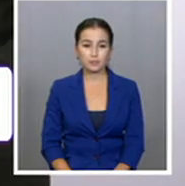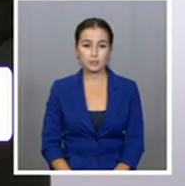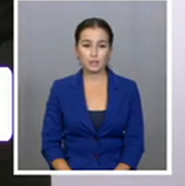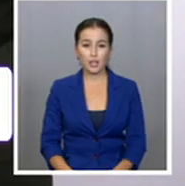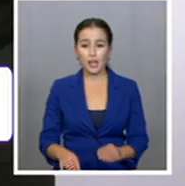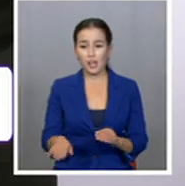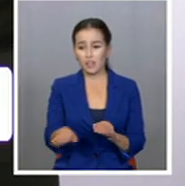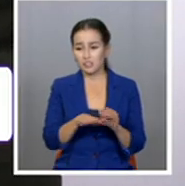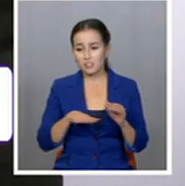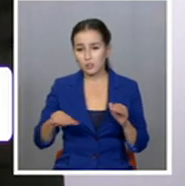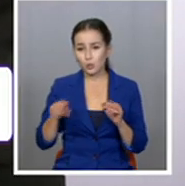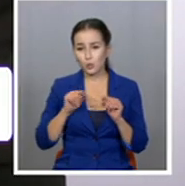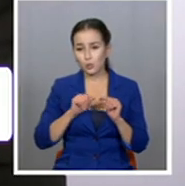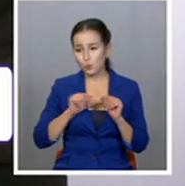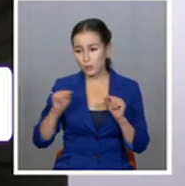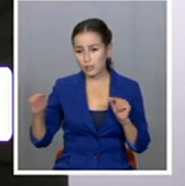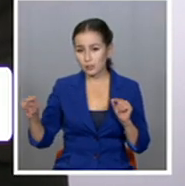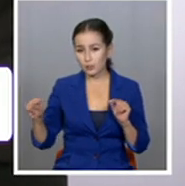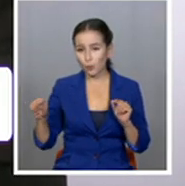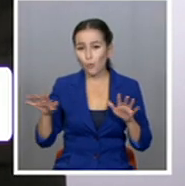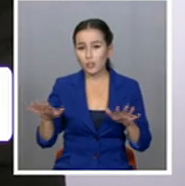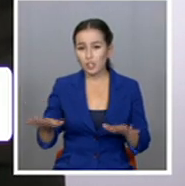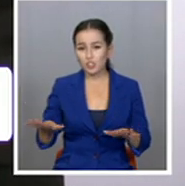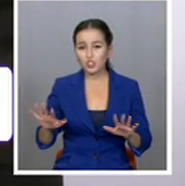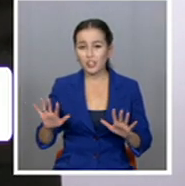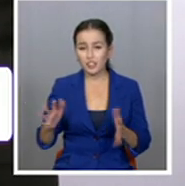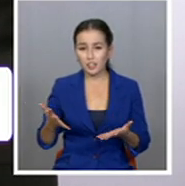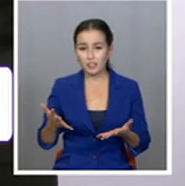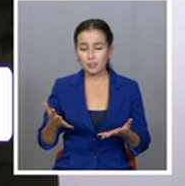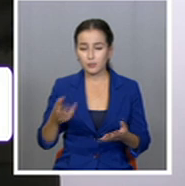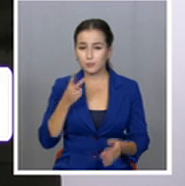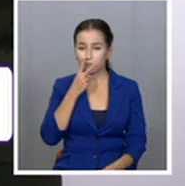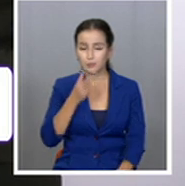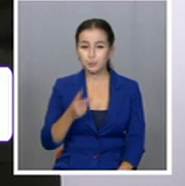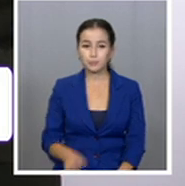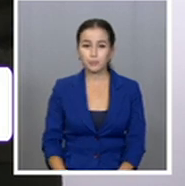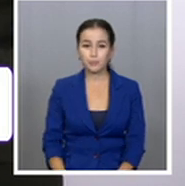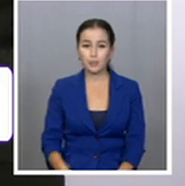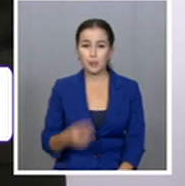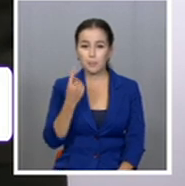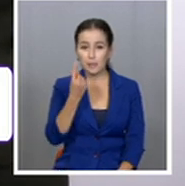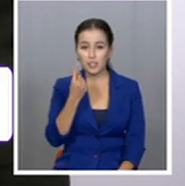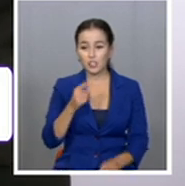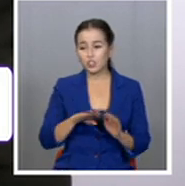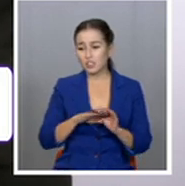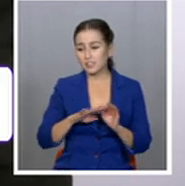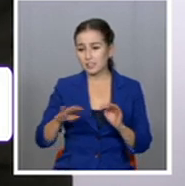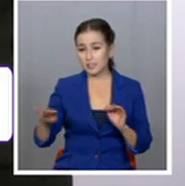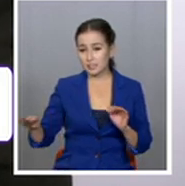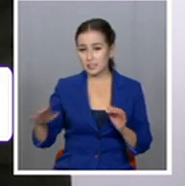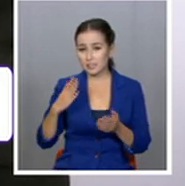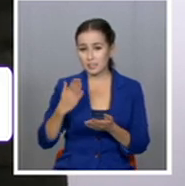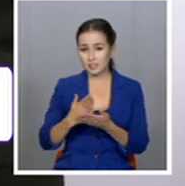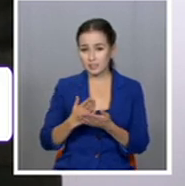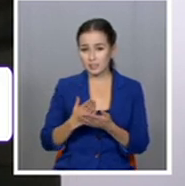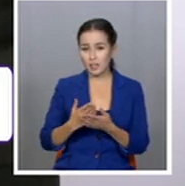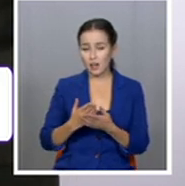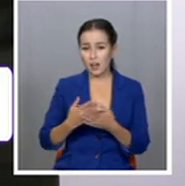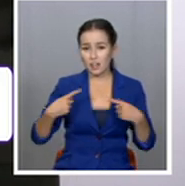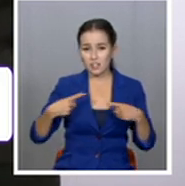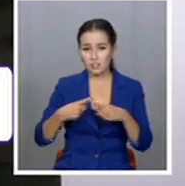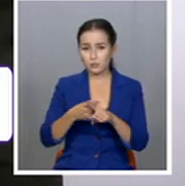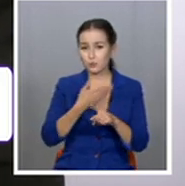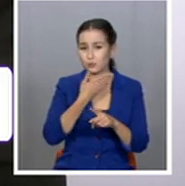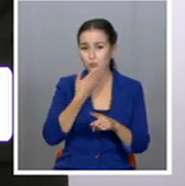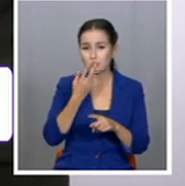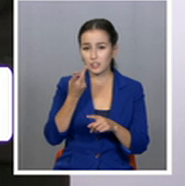Кеңістіктегі түзулердің орналасу жағдайларын қарастырайық. Бірінші, бір жазықтықта жататын және қиылыспайтын екі